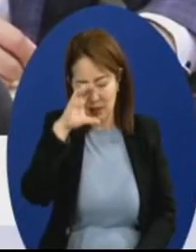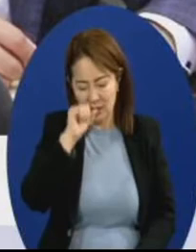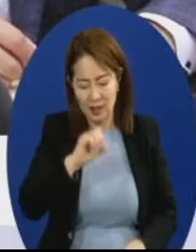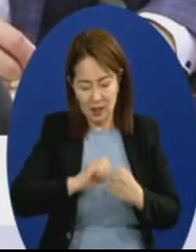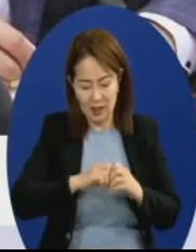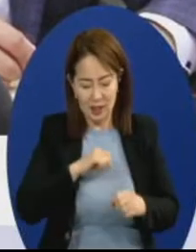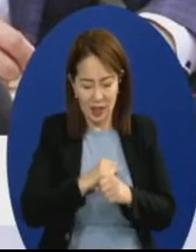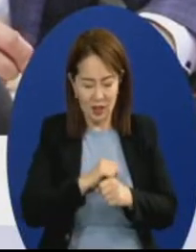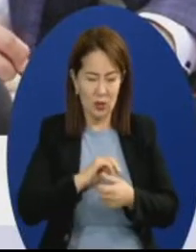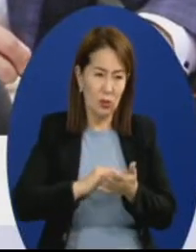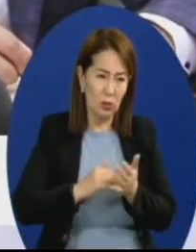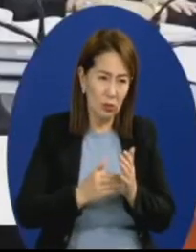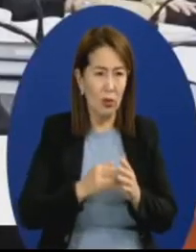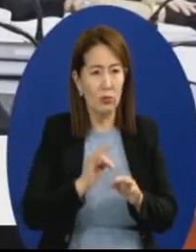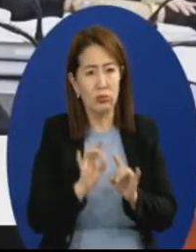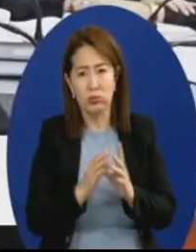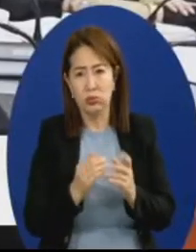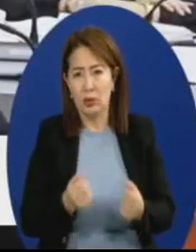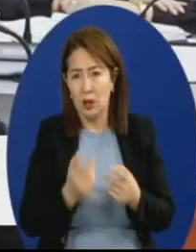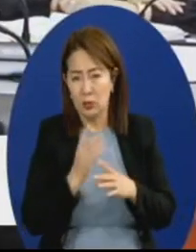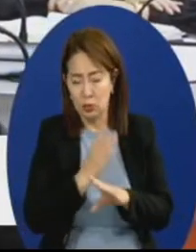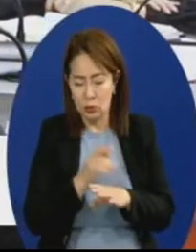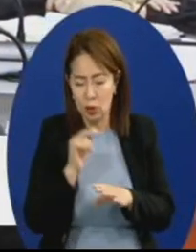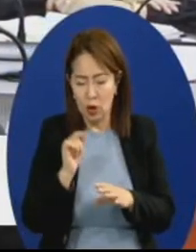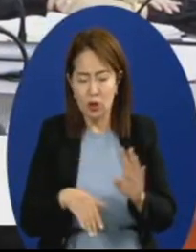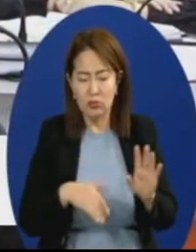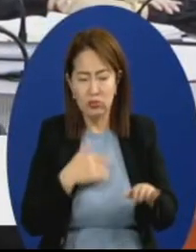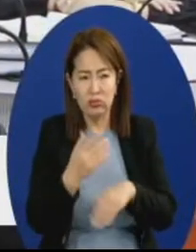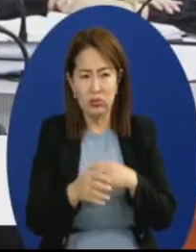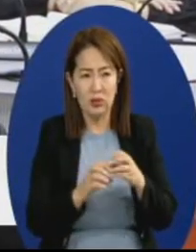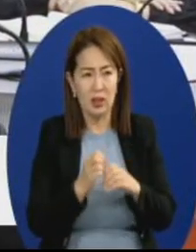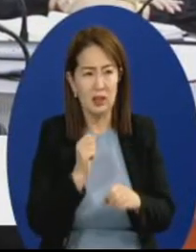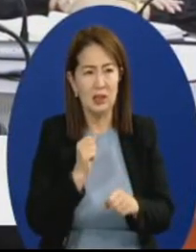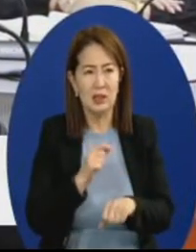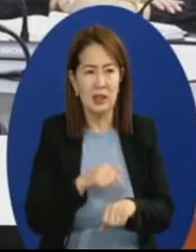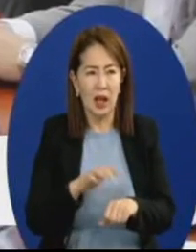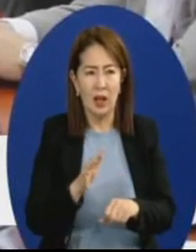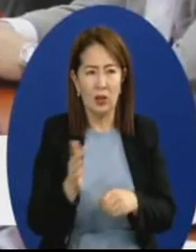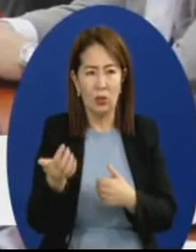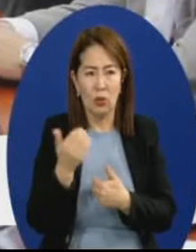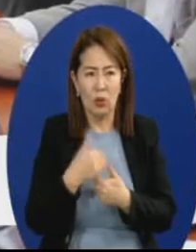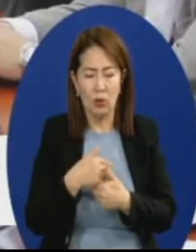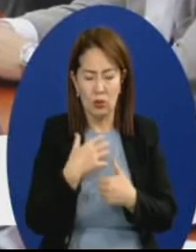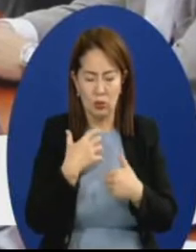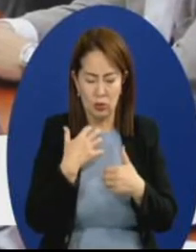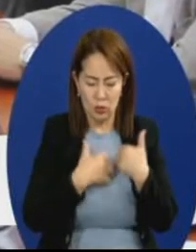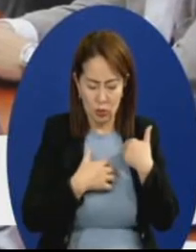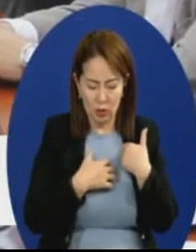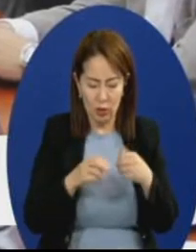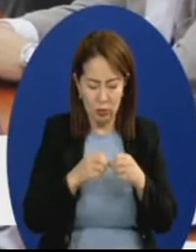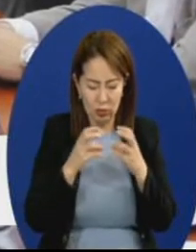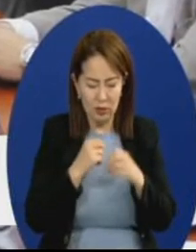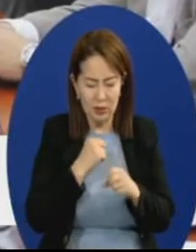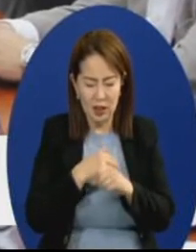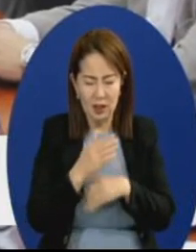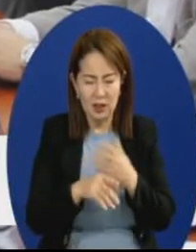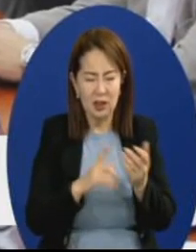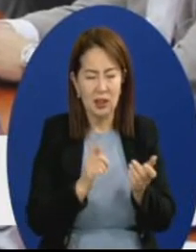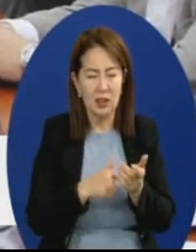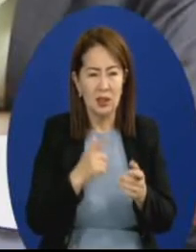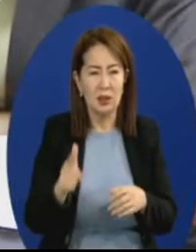болоод төлөвлөгөө эзлэн гарсан учраас одоо хэрэгжүүлэх ажилд цагаатлалгүй орж шуурга хийгээд бүтэмжтэй ажиллахыг газар